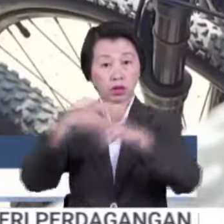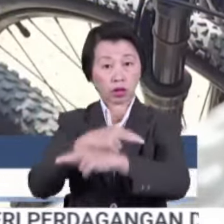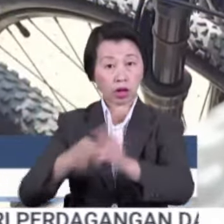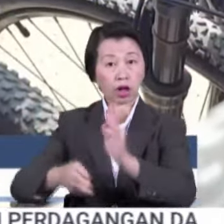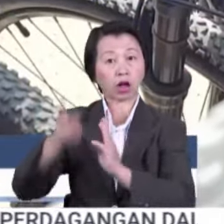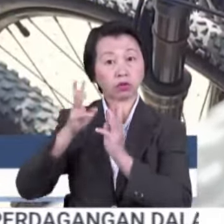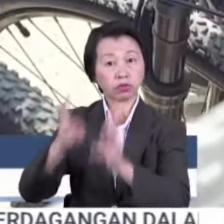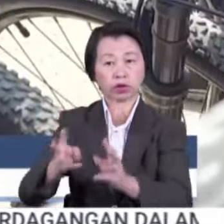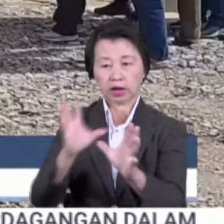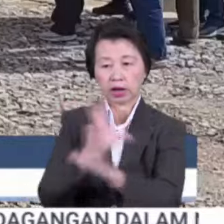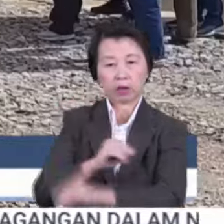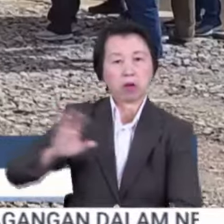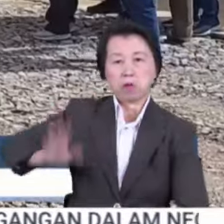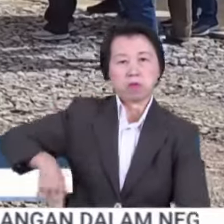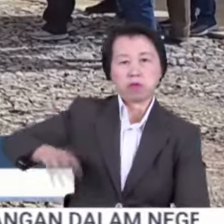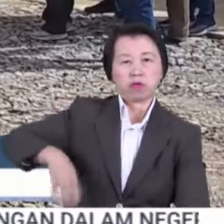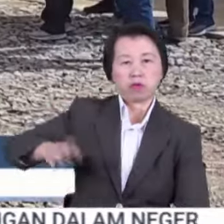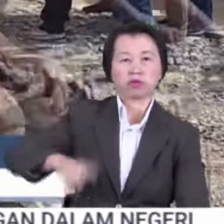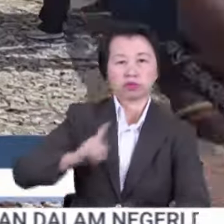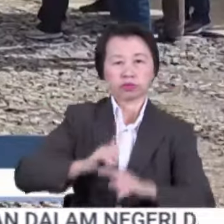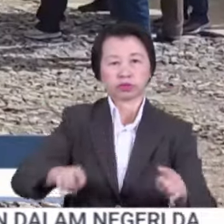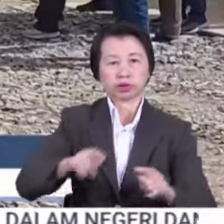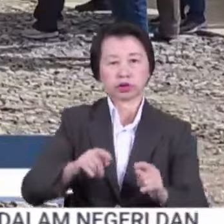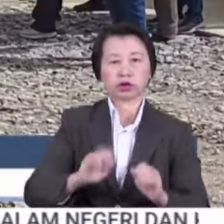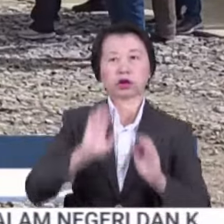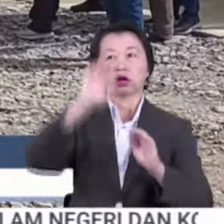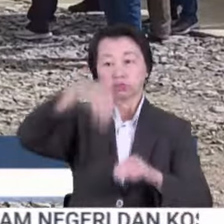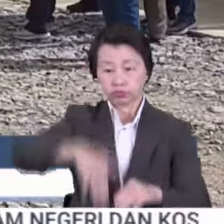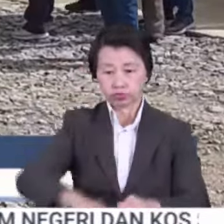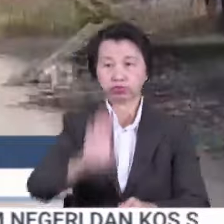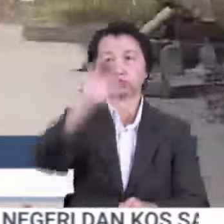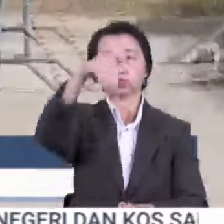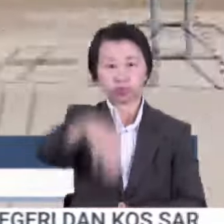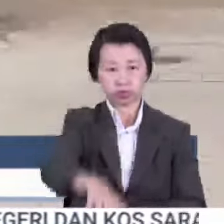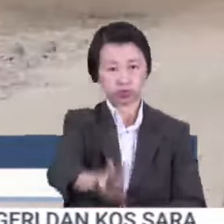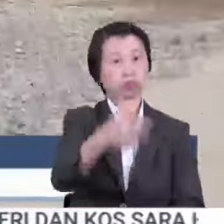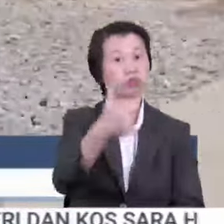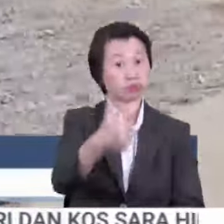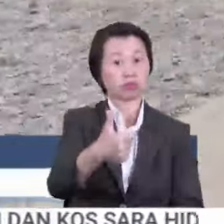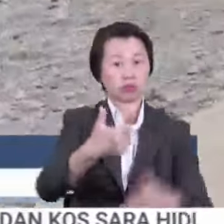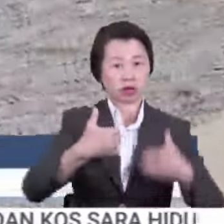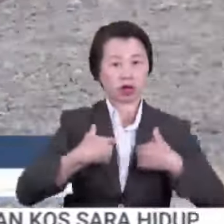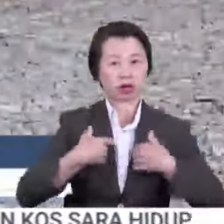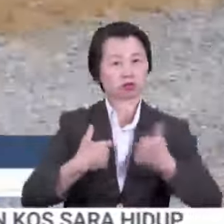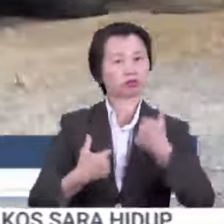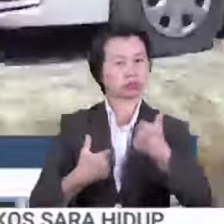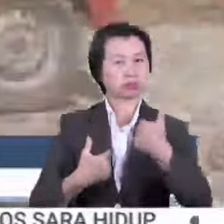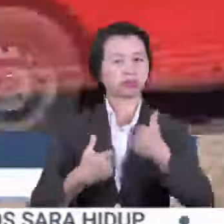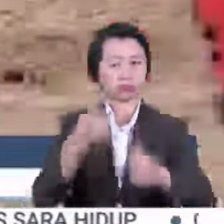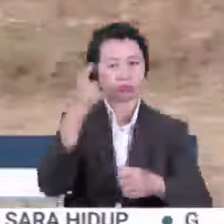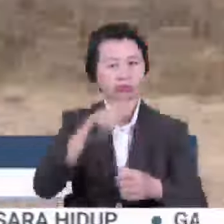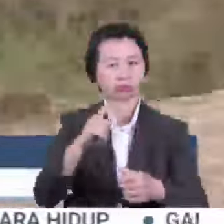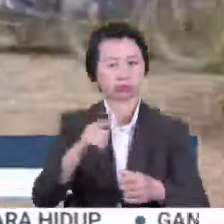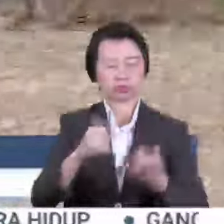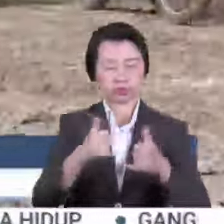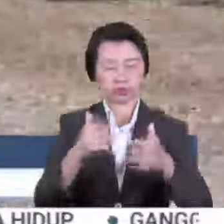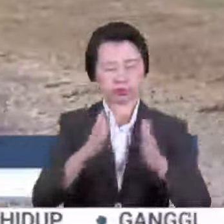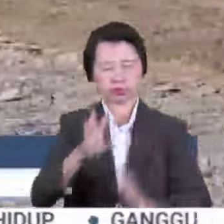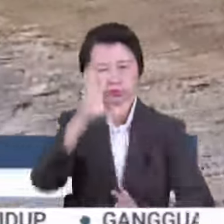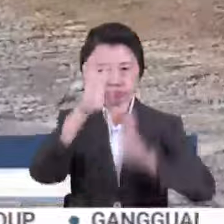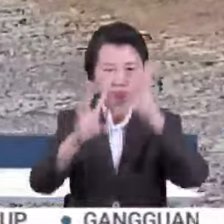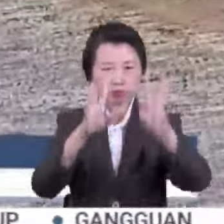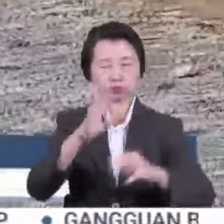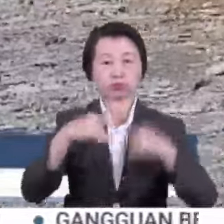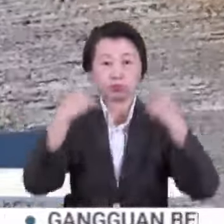masih belum menyerah namun dalam acara mountain baik dan Downhill dilihat mempunyai hipotensi untuk atlet mencipta